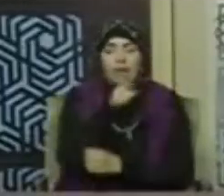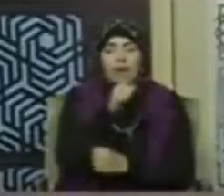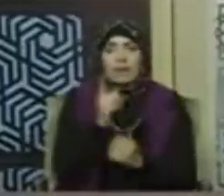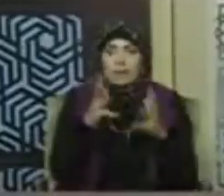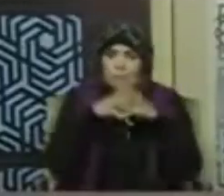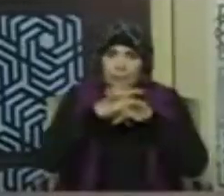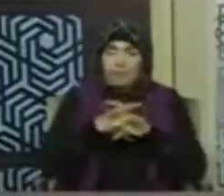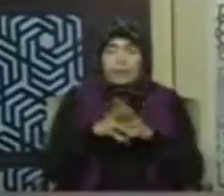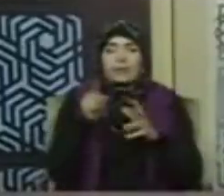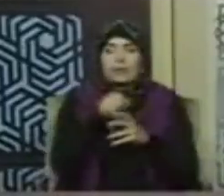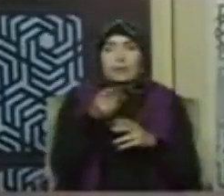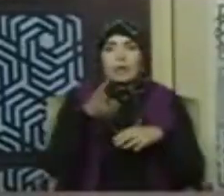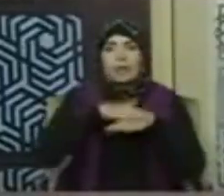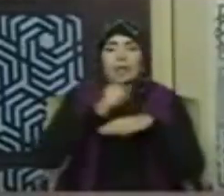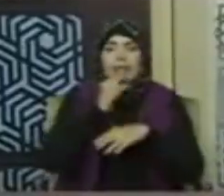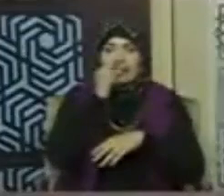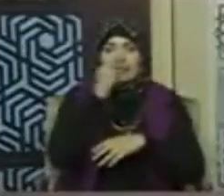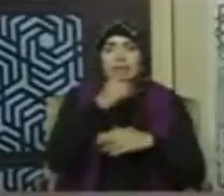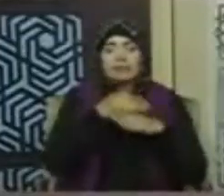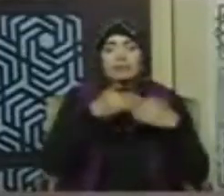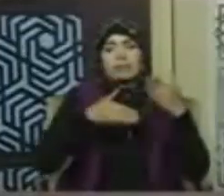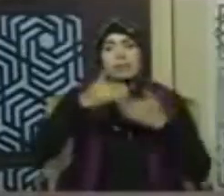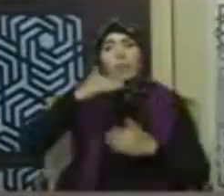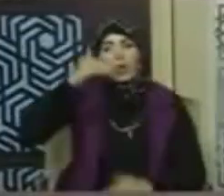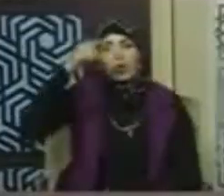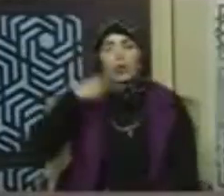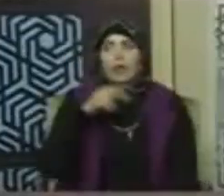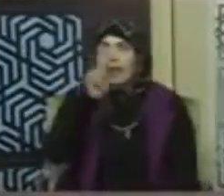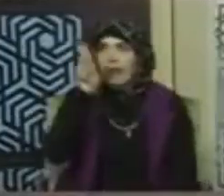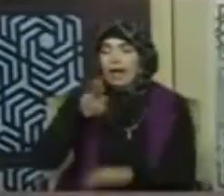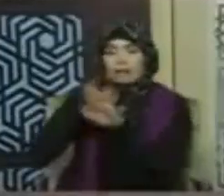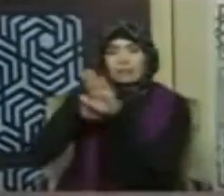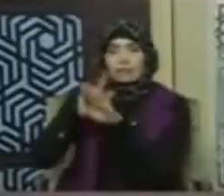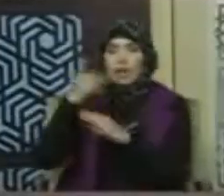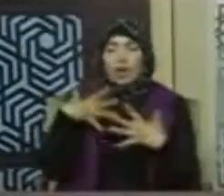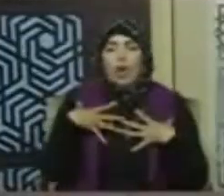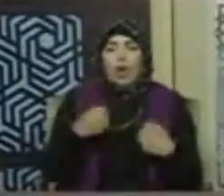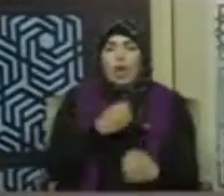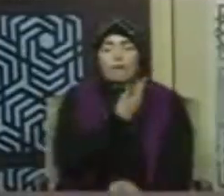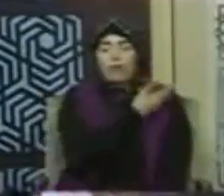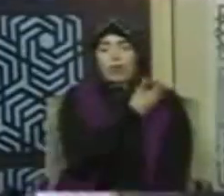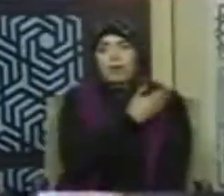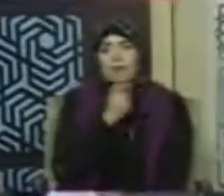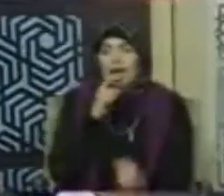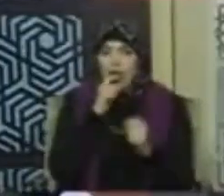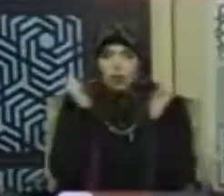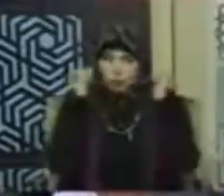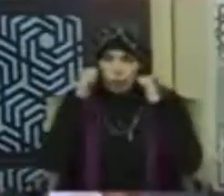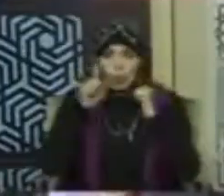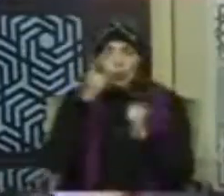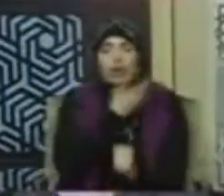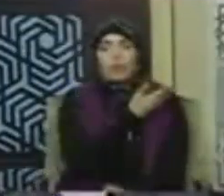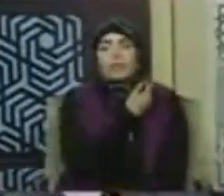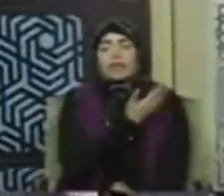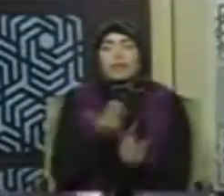يجتمعون على القيم والرقي. أسأل الله لي ولكم العفو والعافية. توبوا إلى الله واستغفروه.